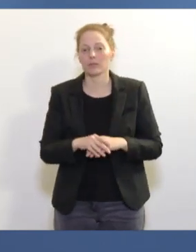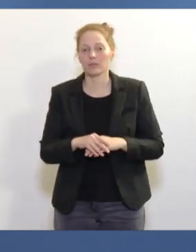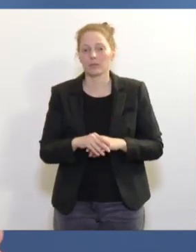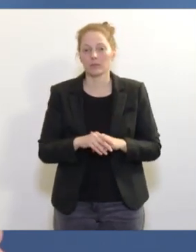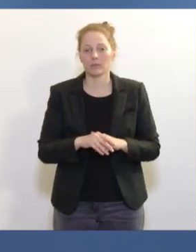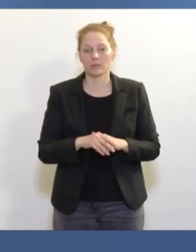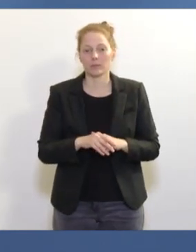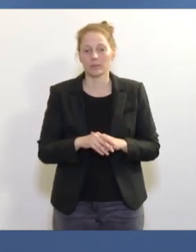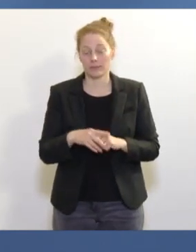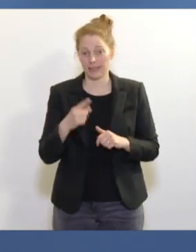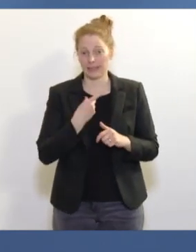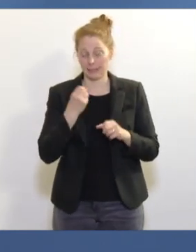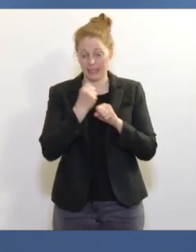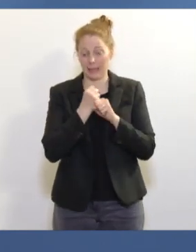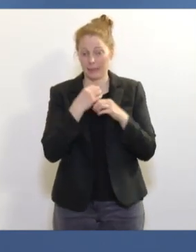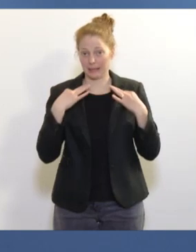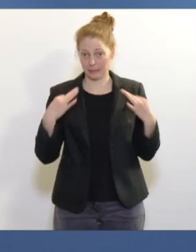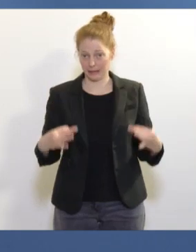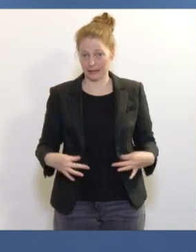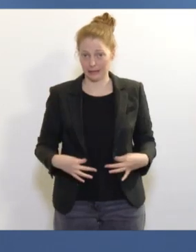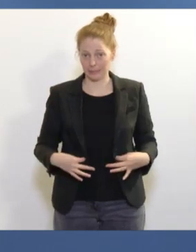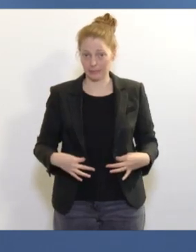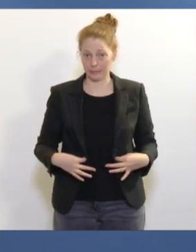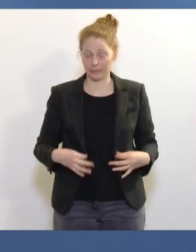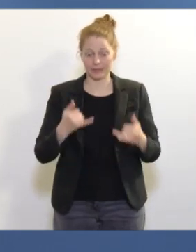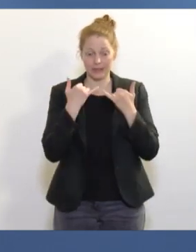haben, die ich für drinnen am Detail erklärt